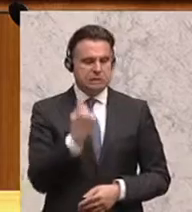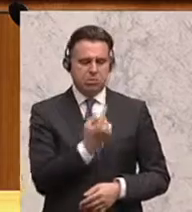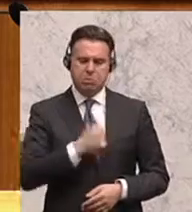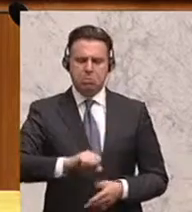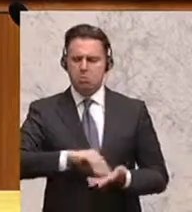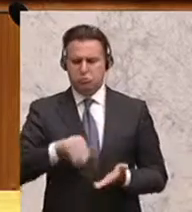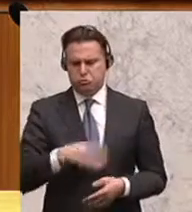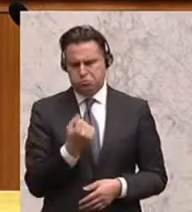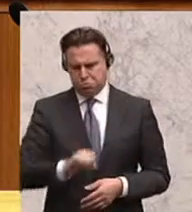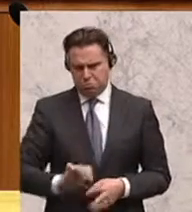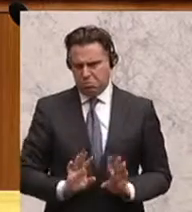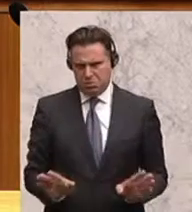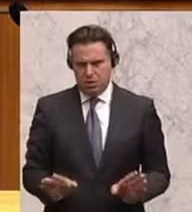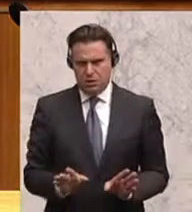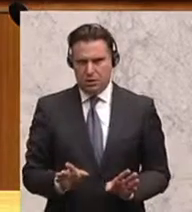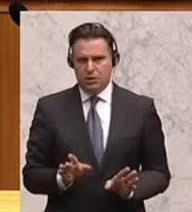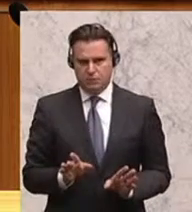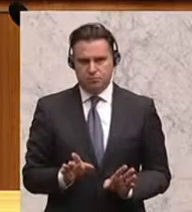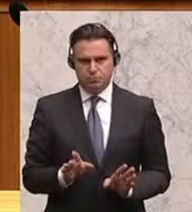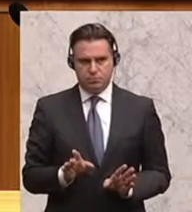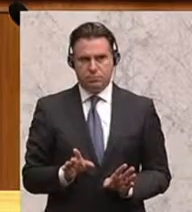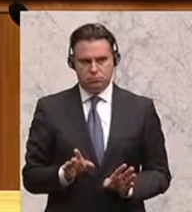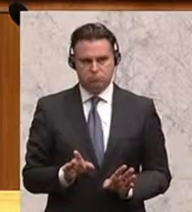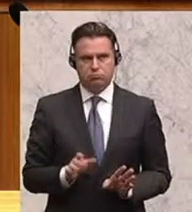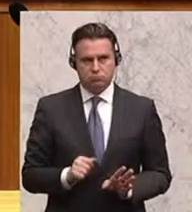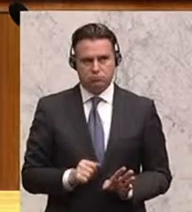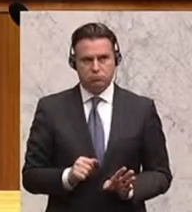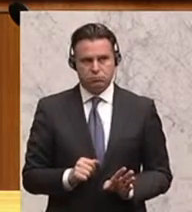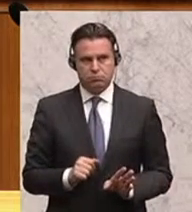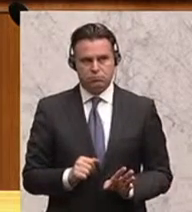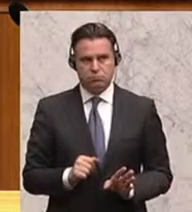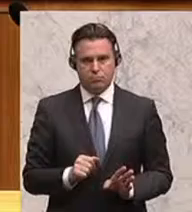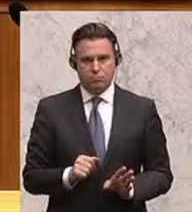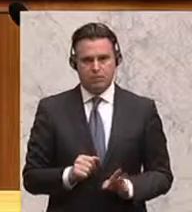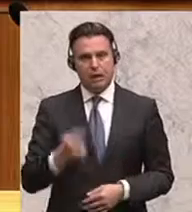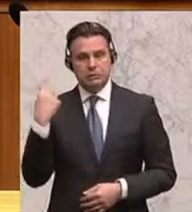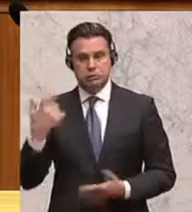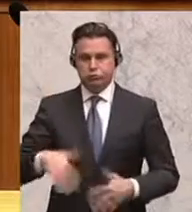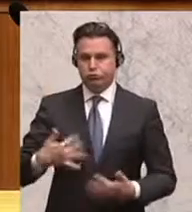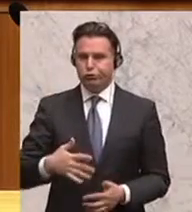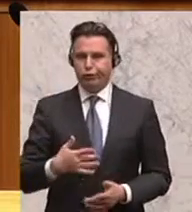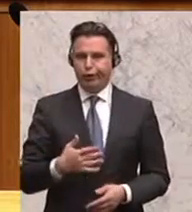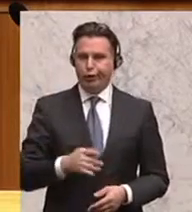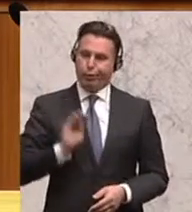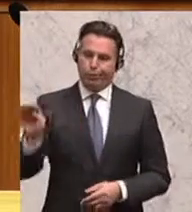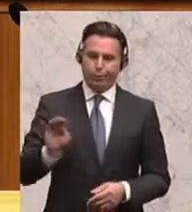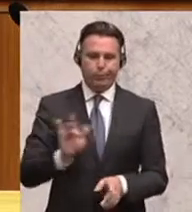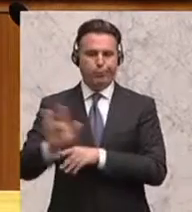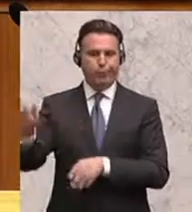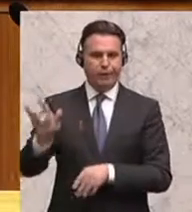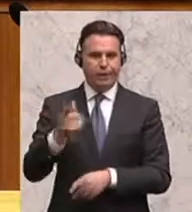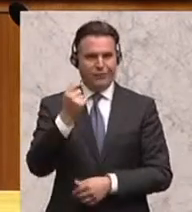hat gibt sogar recht flotte fahrer richtung finanzministerin